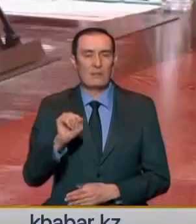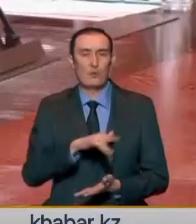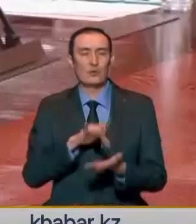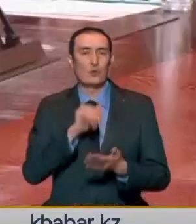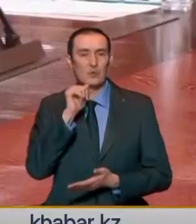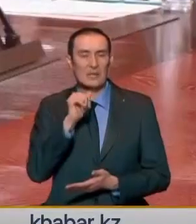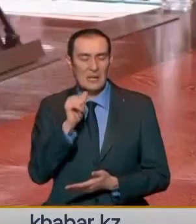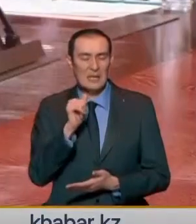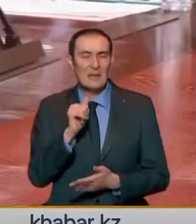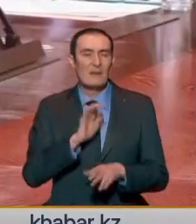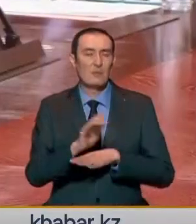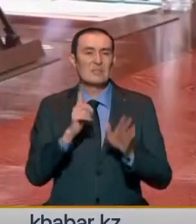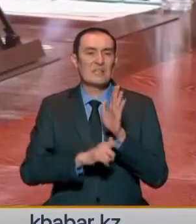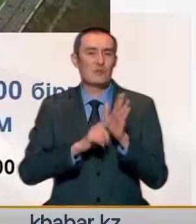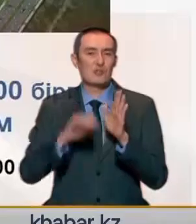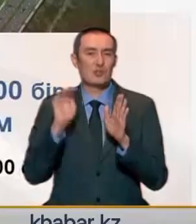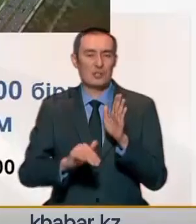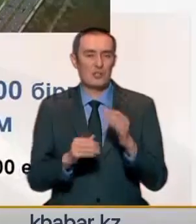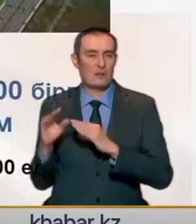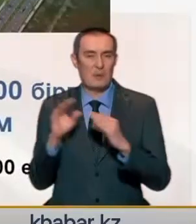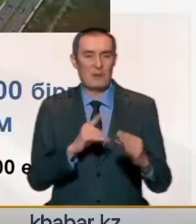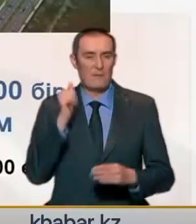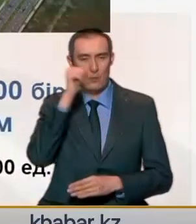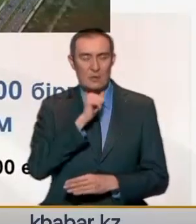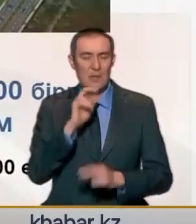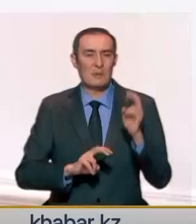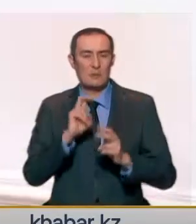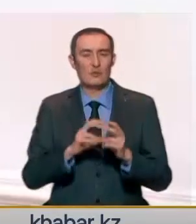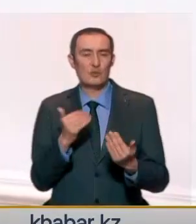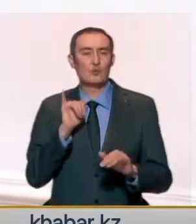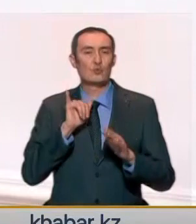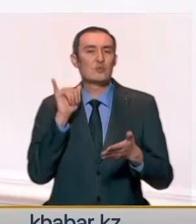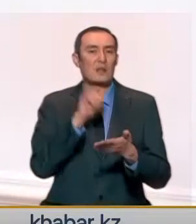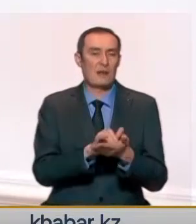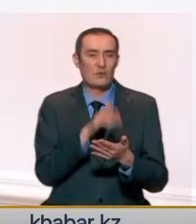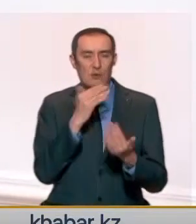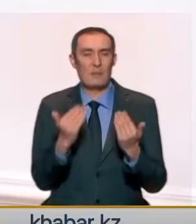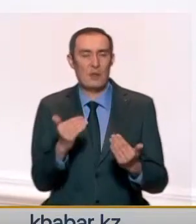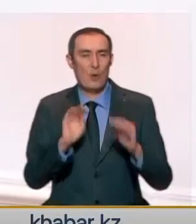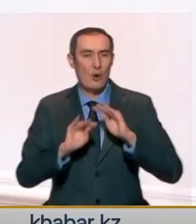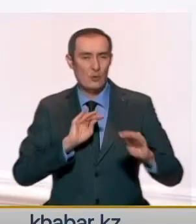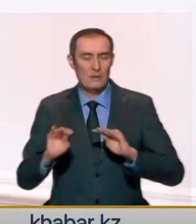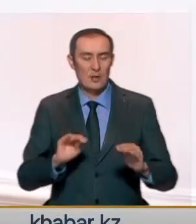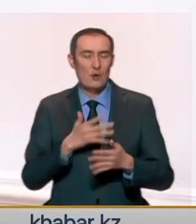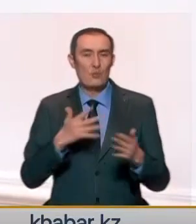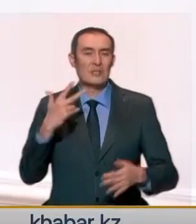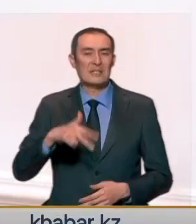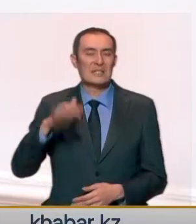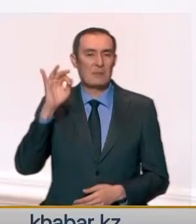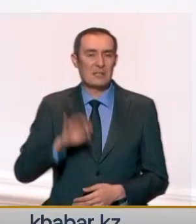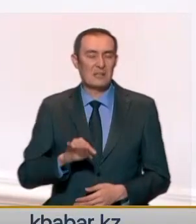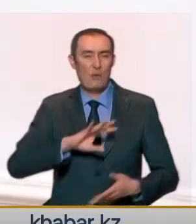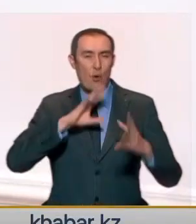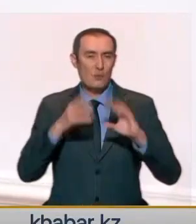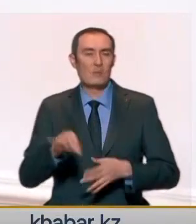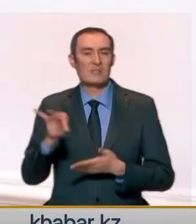Это производство 70 тысяч единиц в год. На этих предприятиях уже устанавливается современное оборудование. Свыше 30%